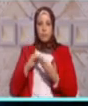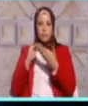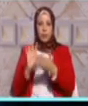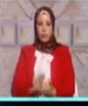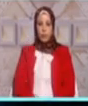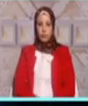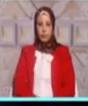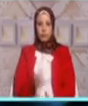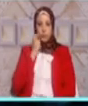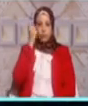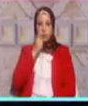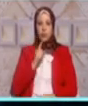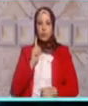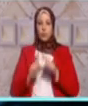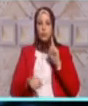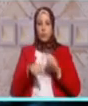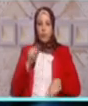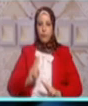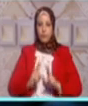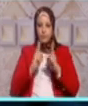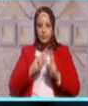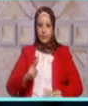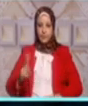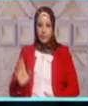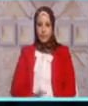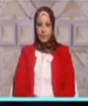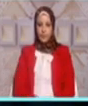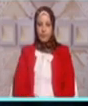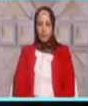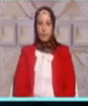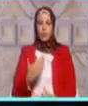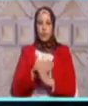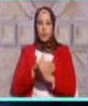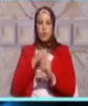وحق غيره، صح. فمن هنا كان الموضوع